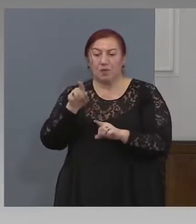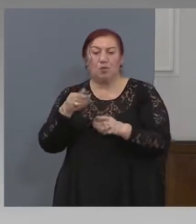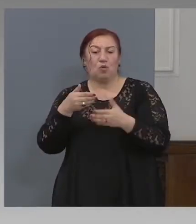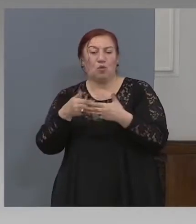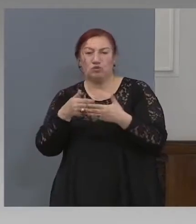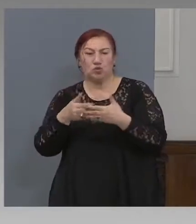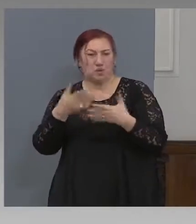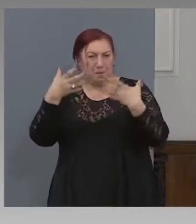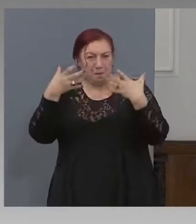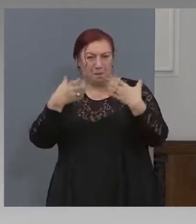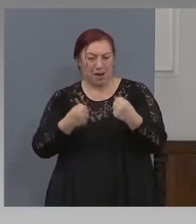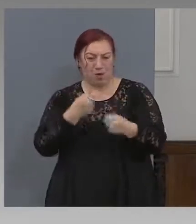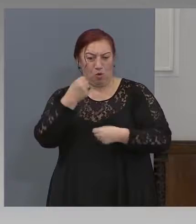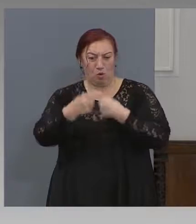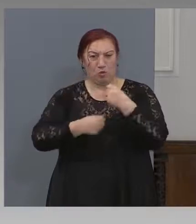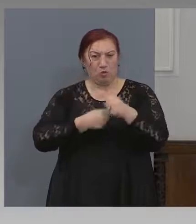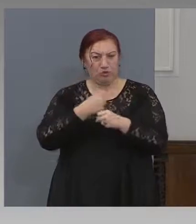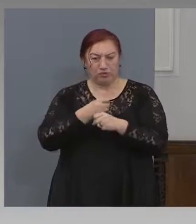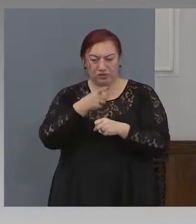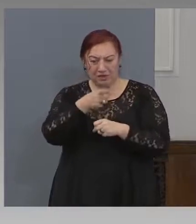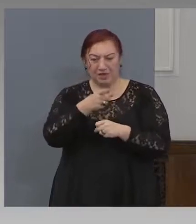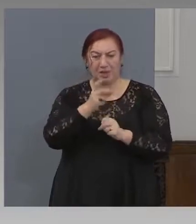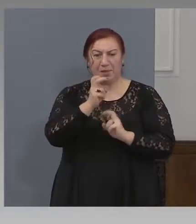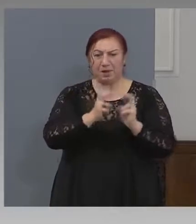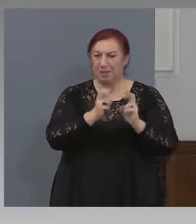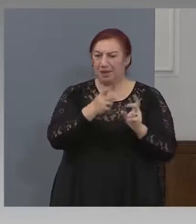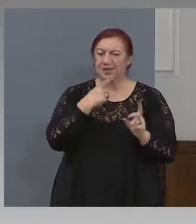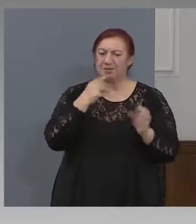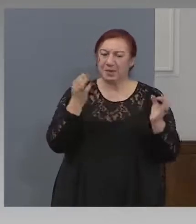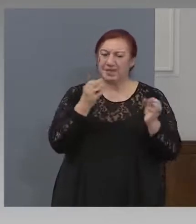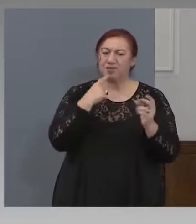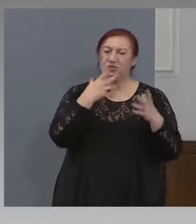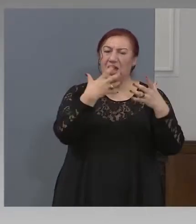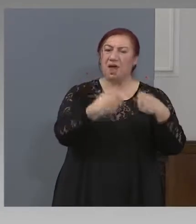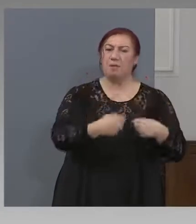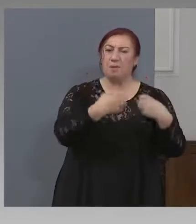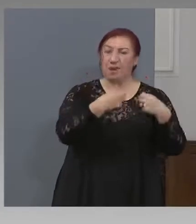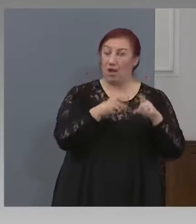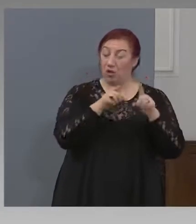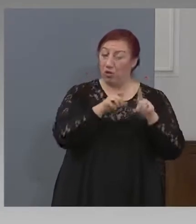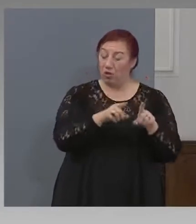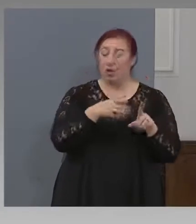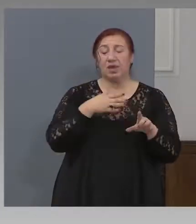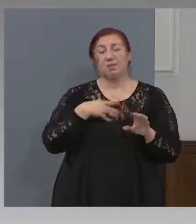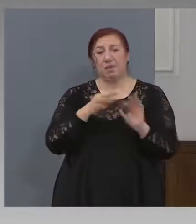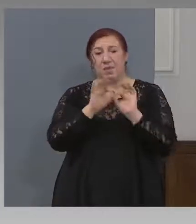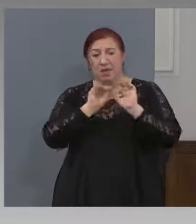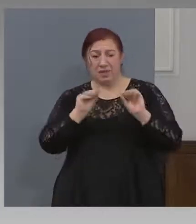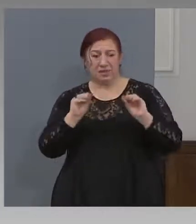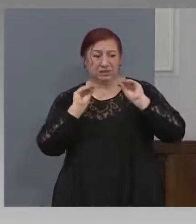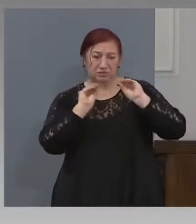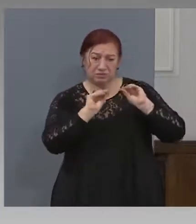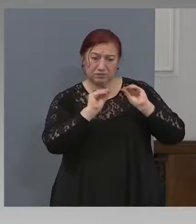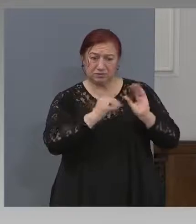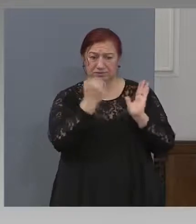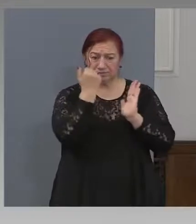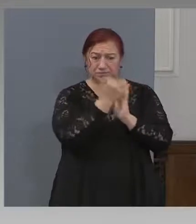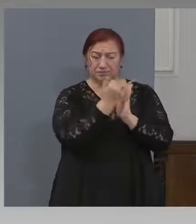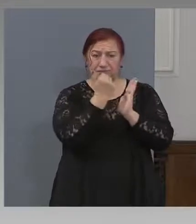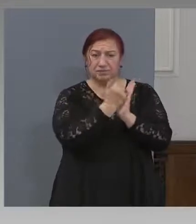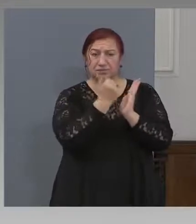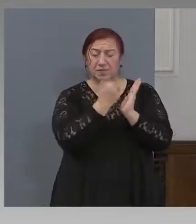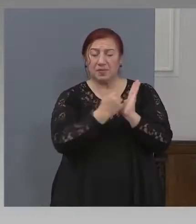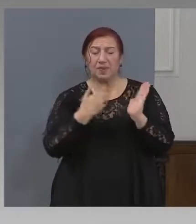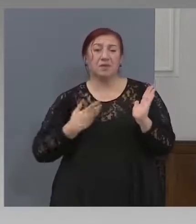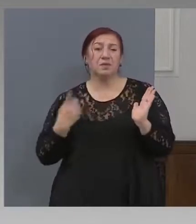предприятия, а и които и да е предприятия, имаме ясни указания, формулирани в заповед на министъра